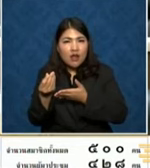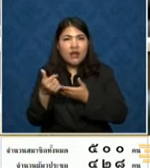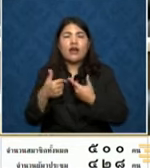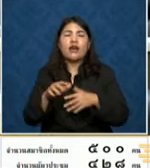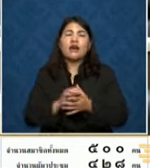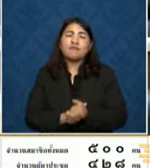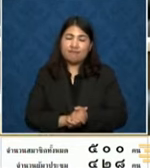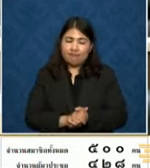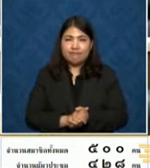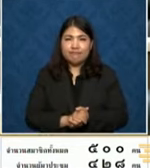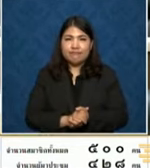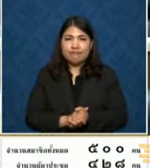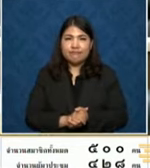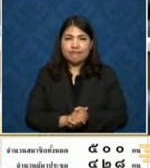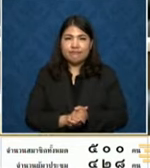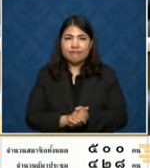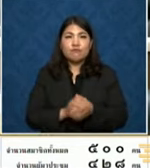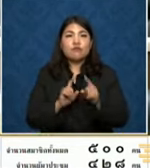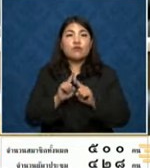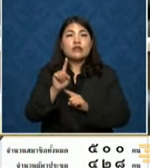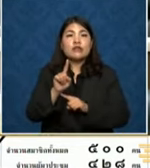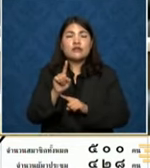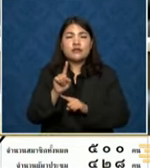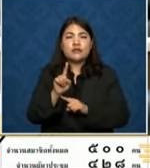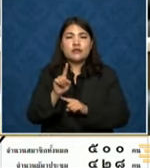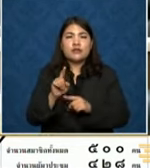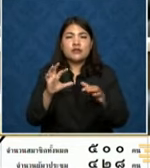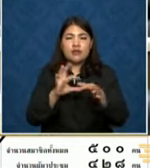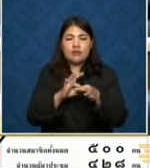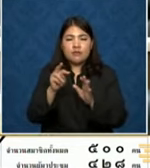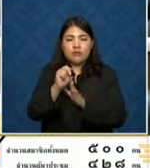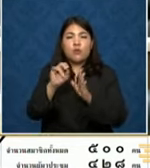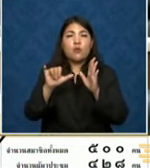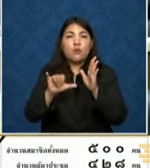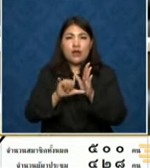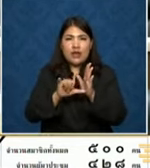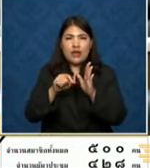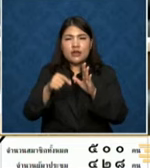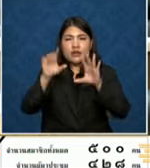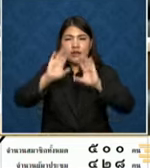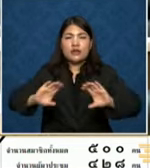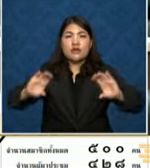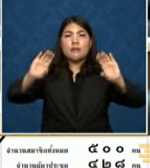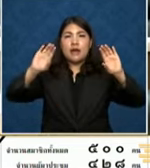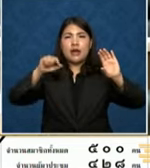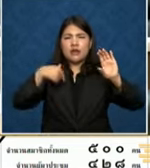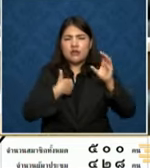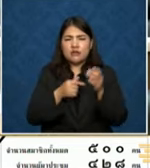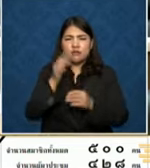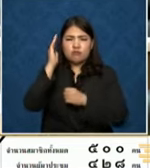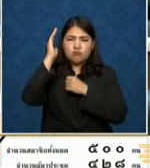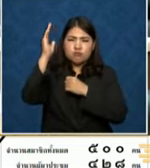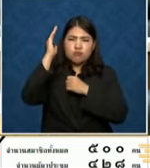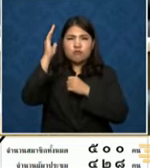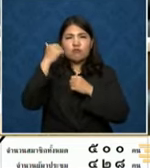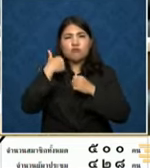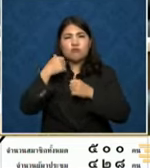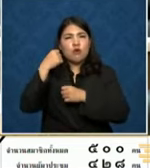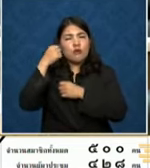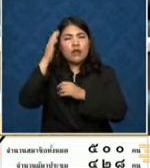านครับส่วนที่1ครับเป็นนโยบายที่รัฐบาลหาเสียงไว้ก่อนที่จะ